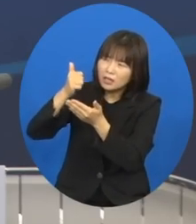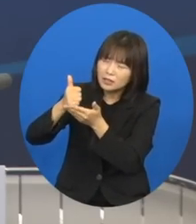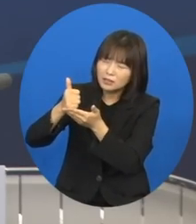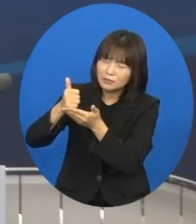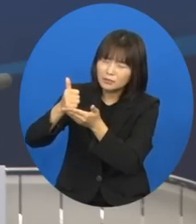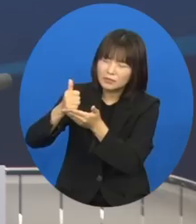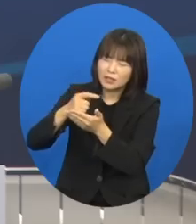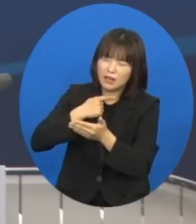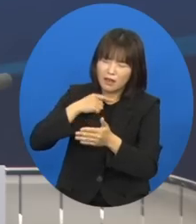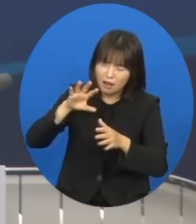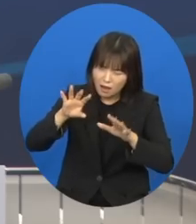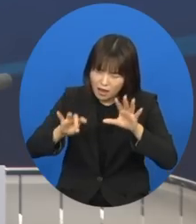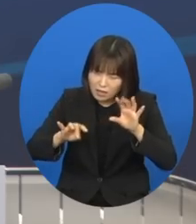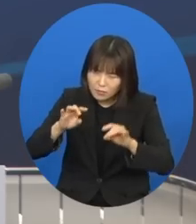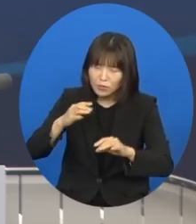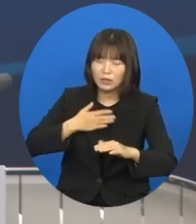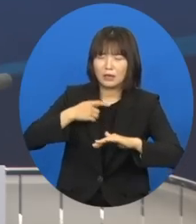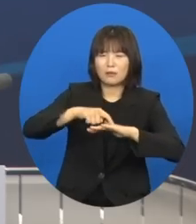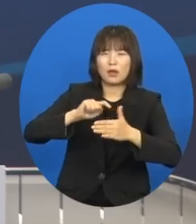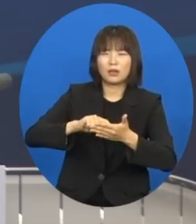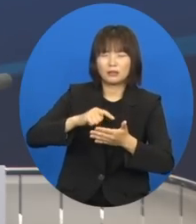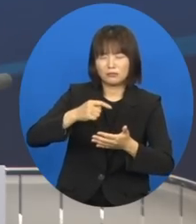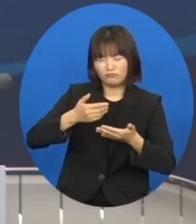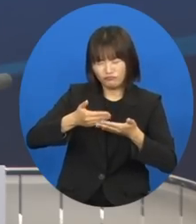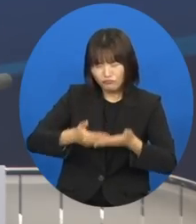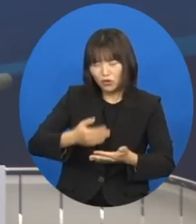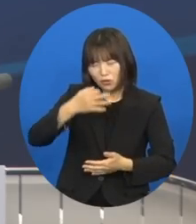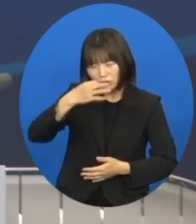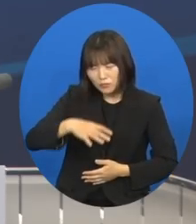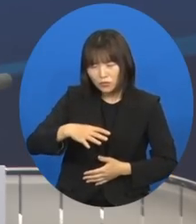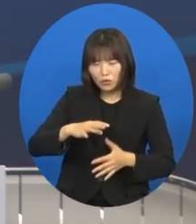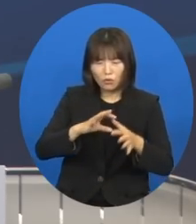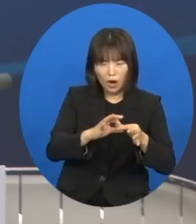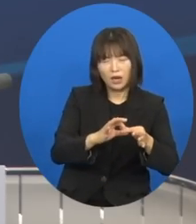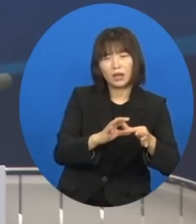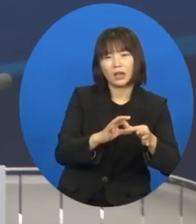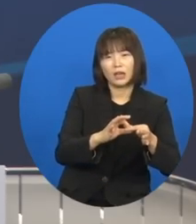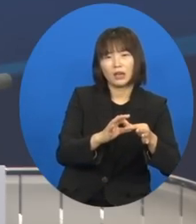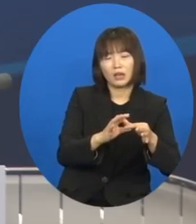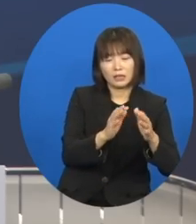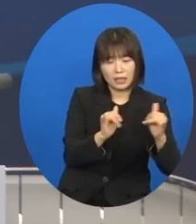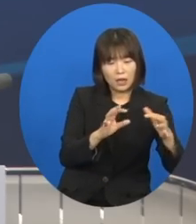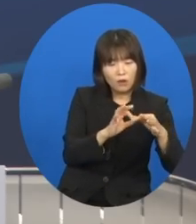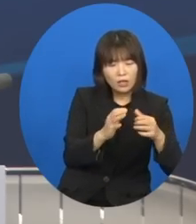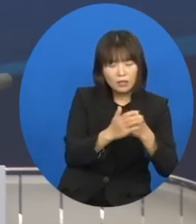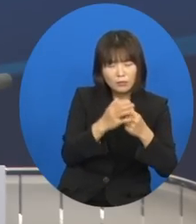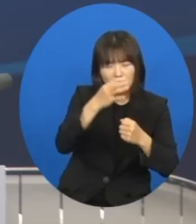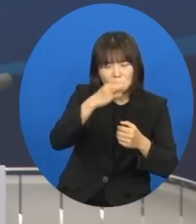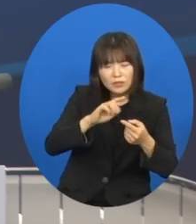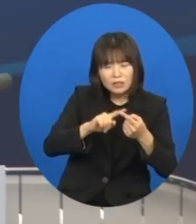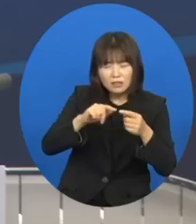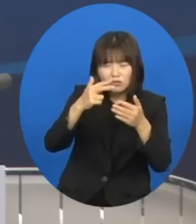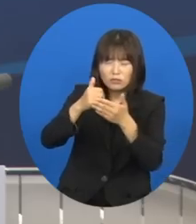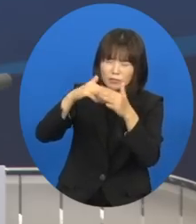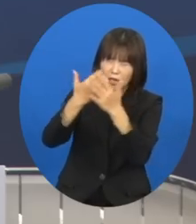마음이 얼마나 무겁고 힘들고 관계 때문에 어려운지 주님 다 알고 계세요.